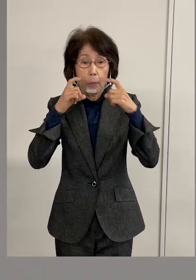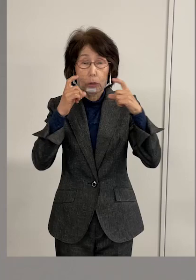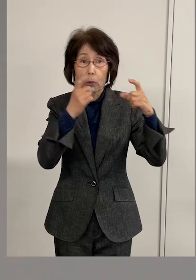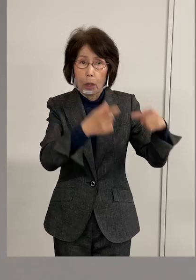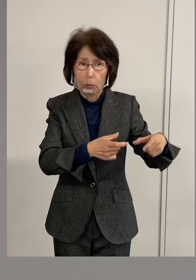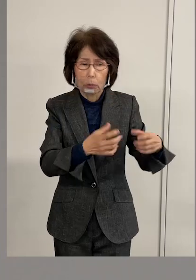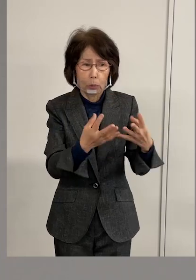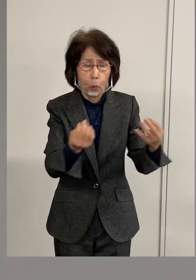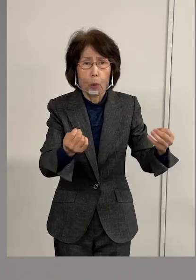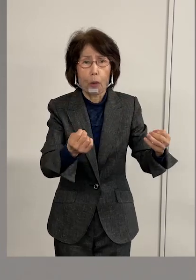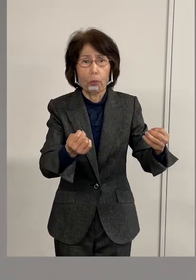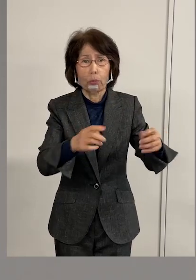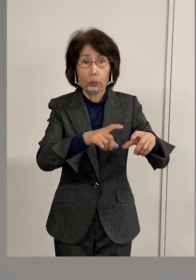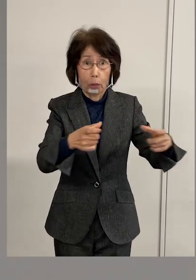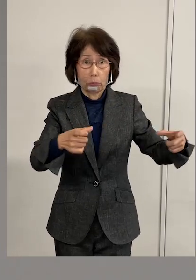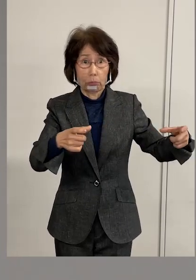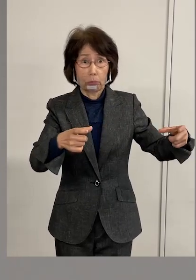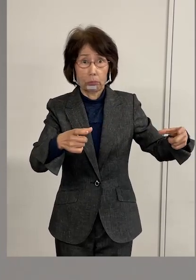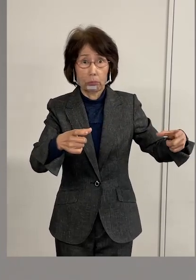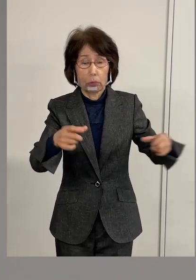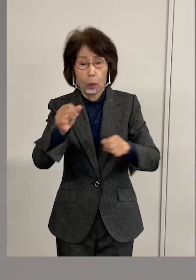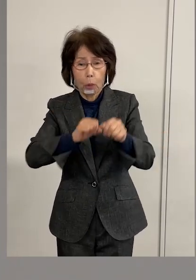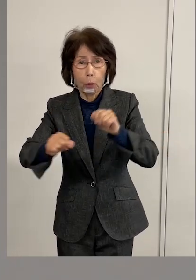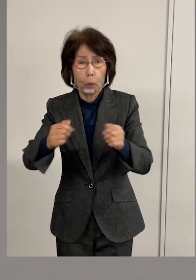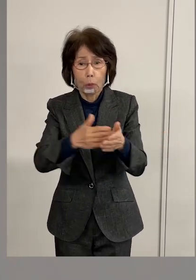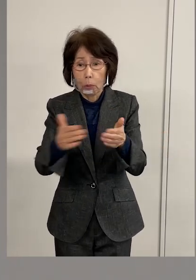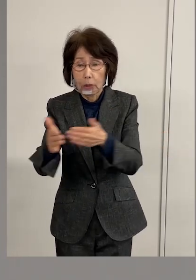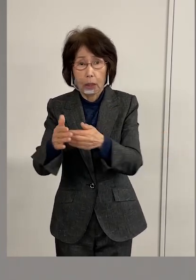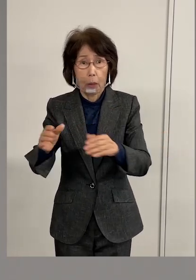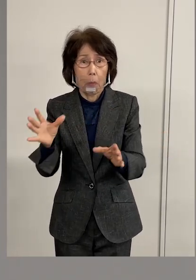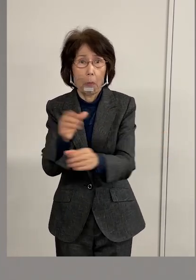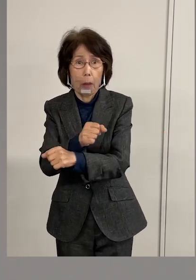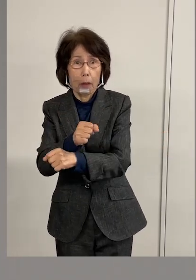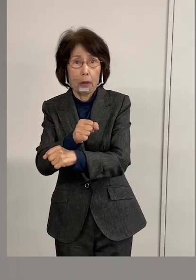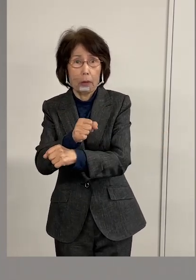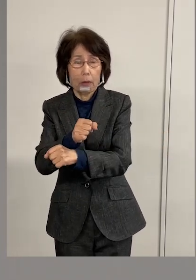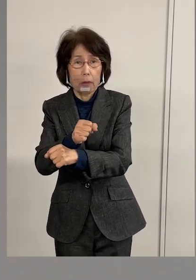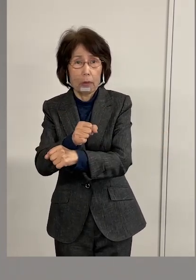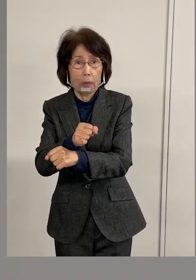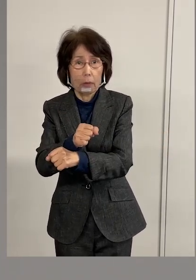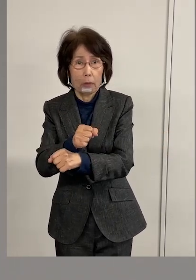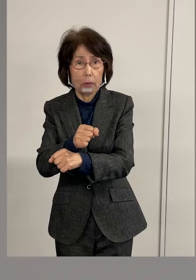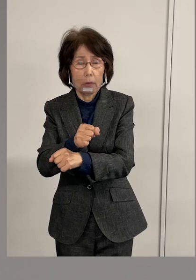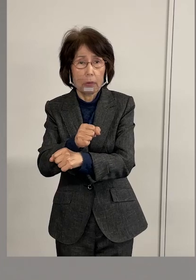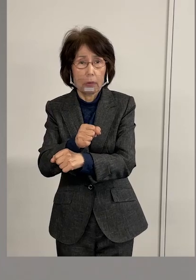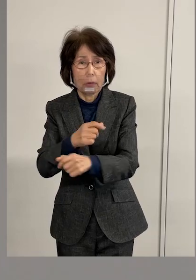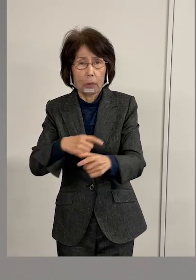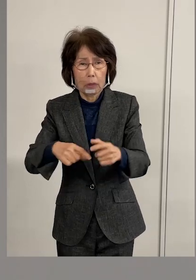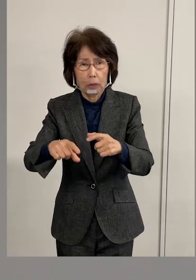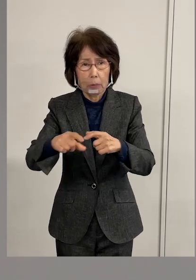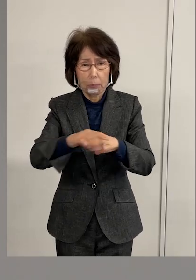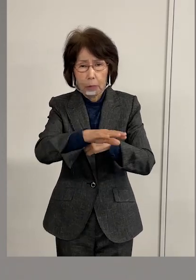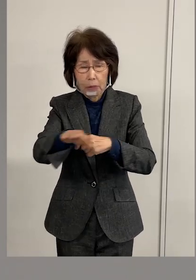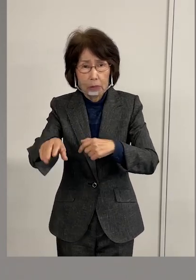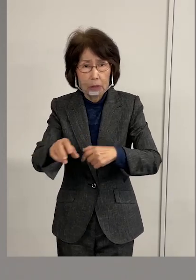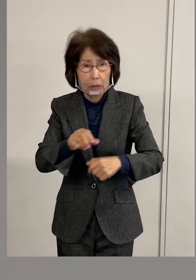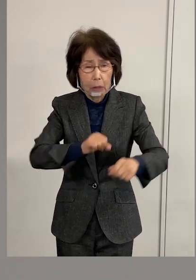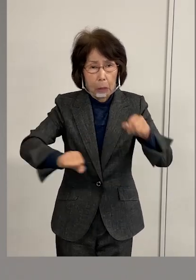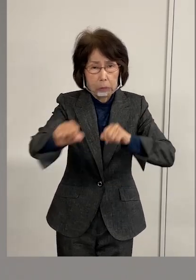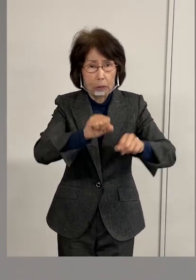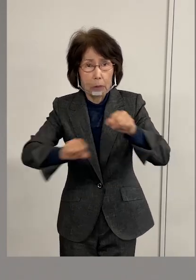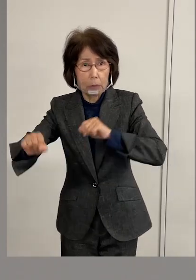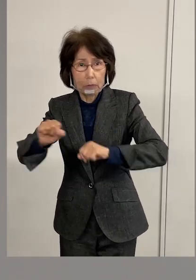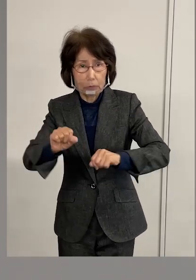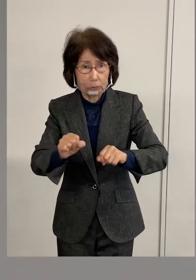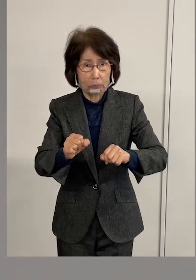人が増える、それから行動制限もなくなるということで、よりこの人の動きも活発化するでしょう